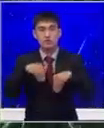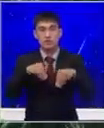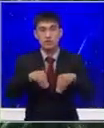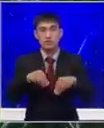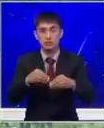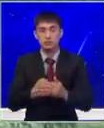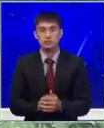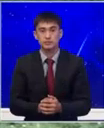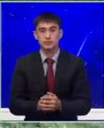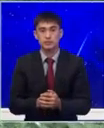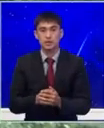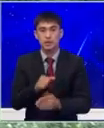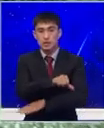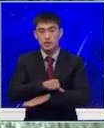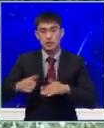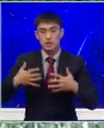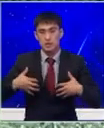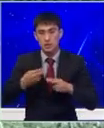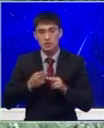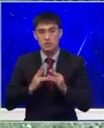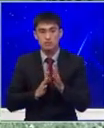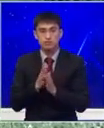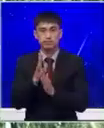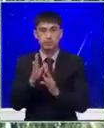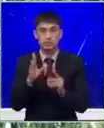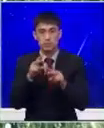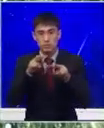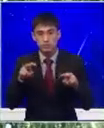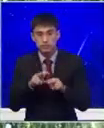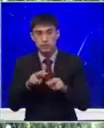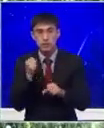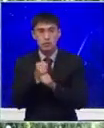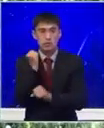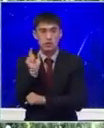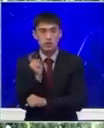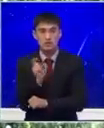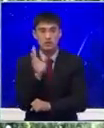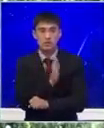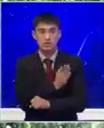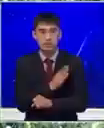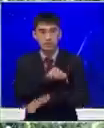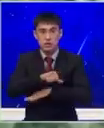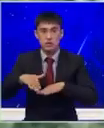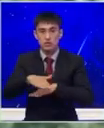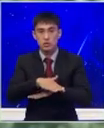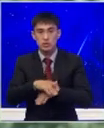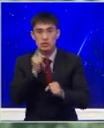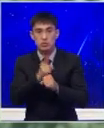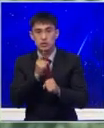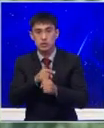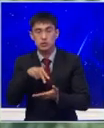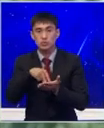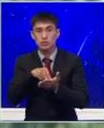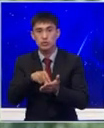на диких территориях Однако и тут их благополучный рост находится под контролем работников лесничества А на самой территории запрещается